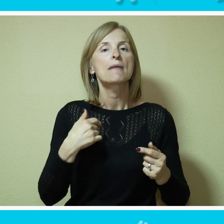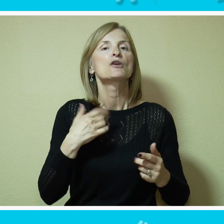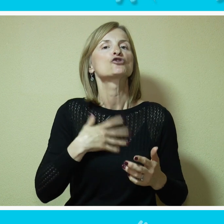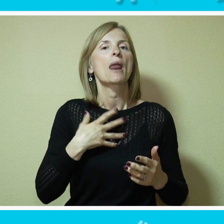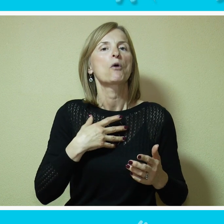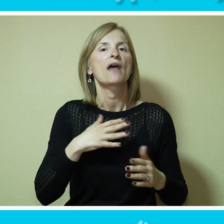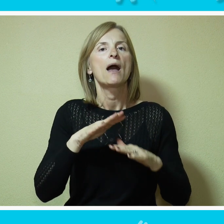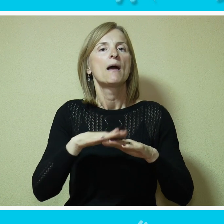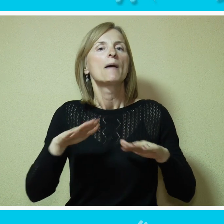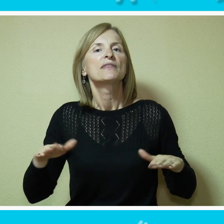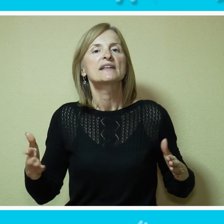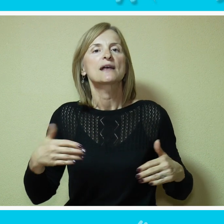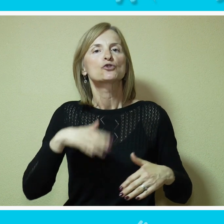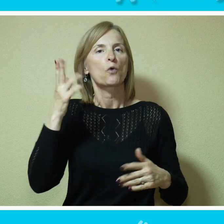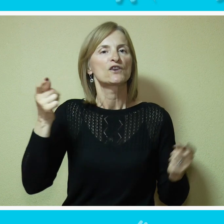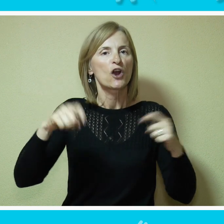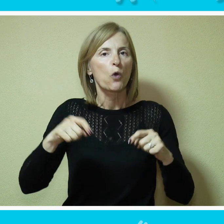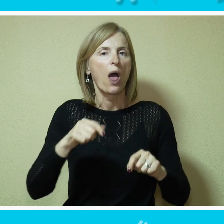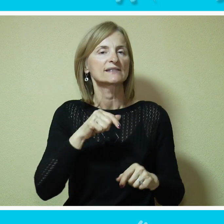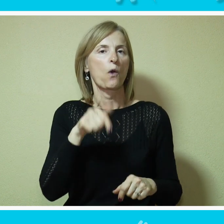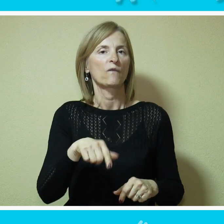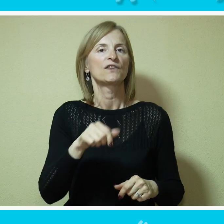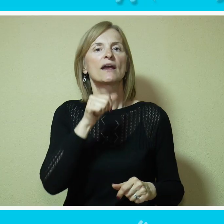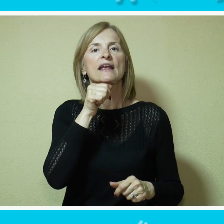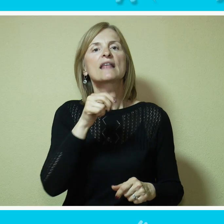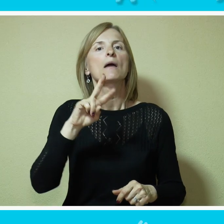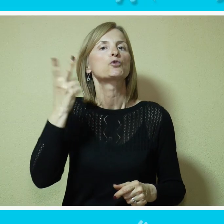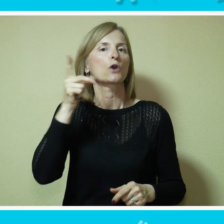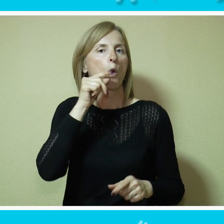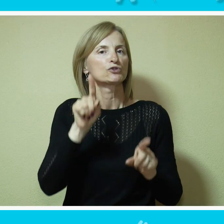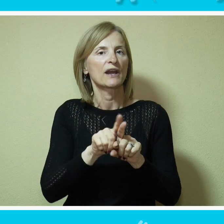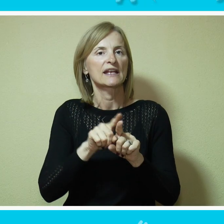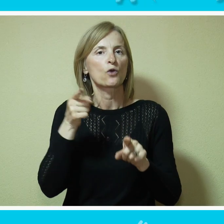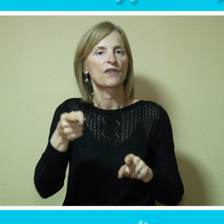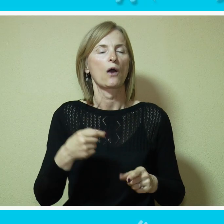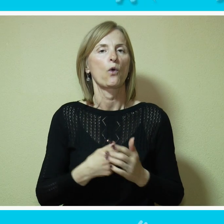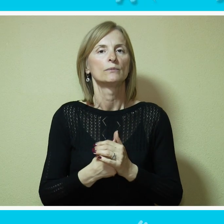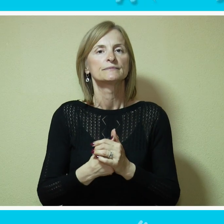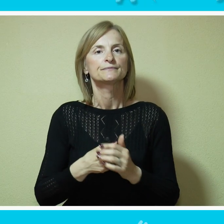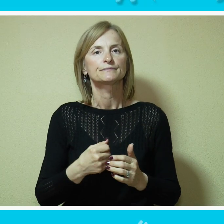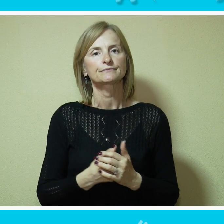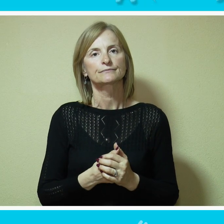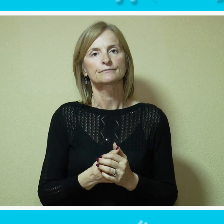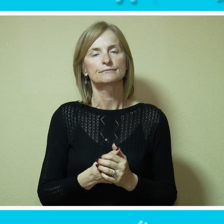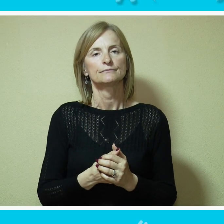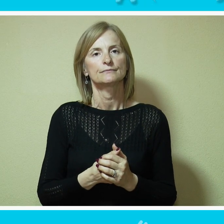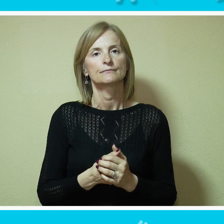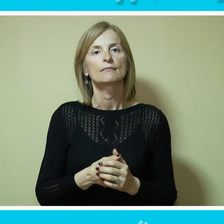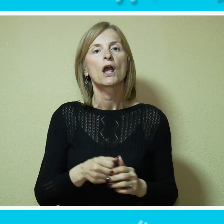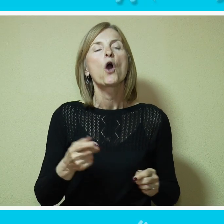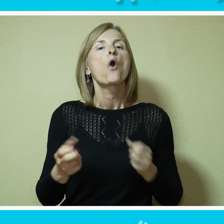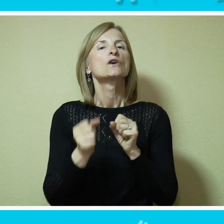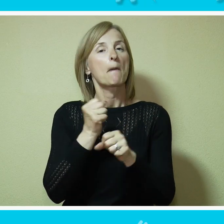da proširimo. Pored toga što pružamo podršku deci u Čačku, da možemo druge opštine da se raširimo u tom smislu.